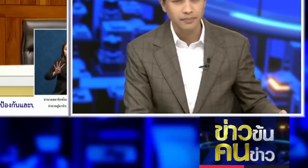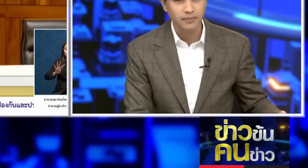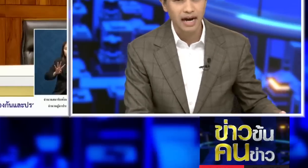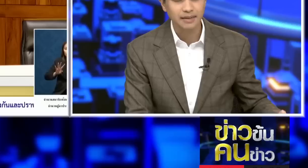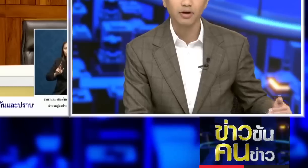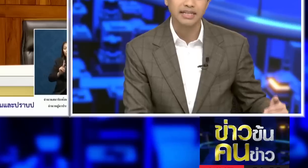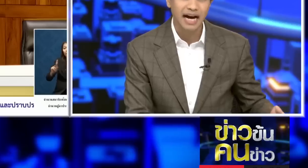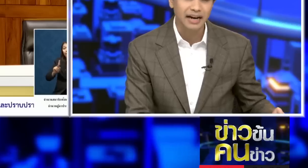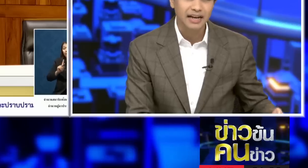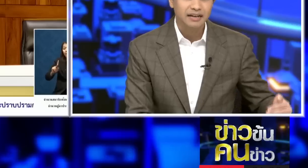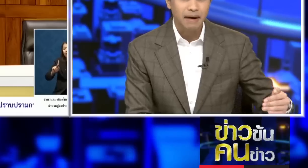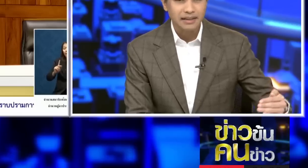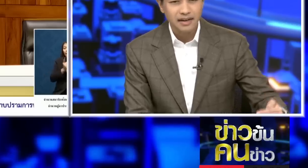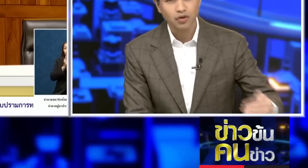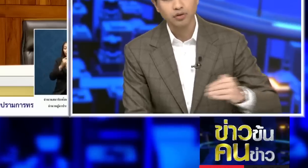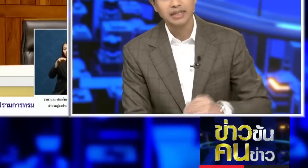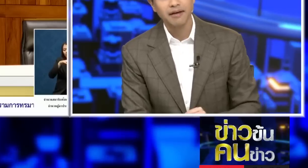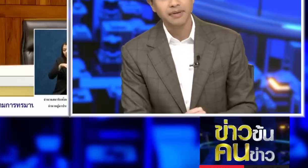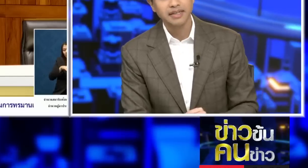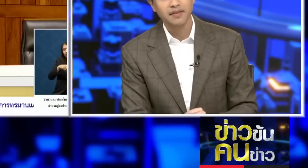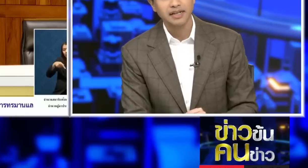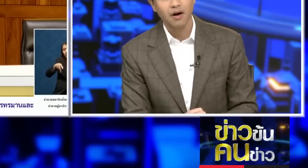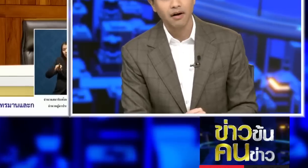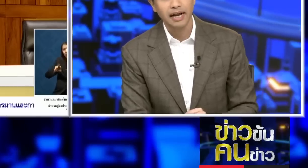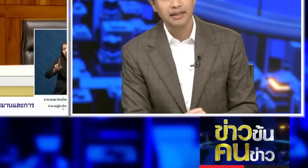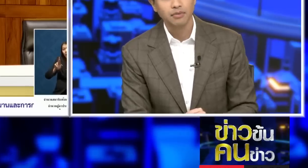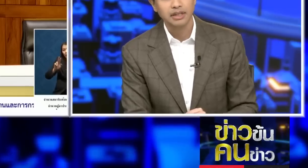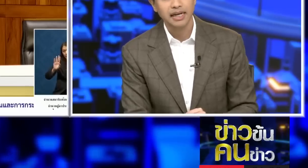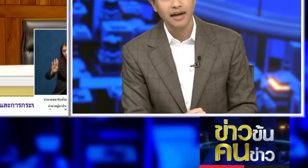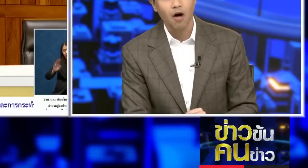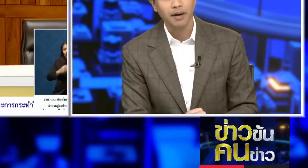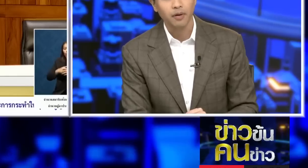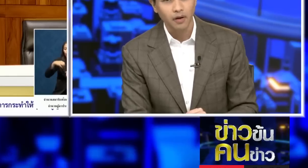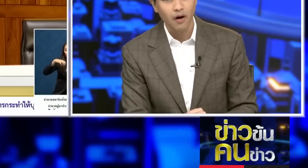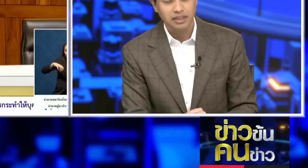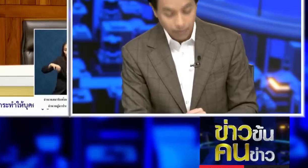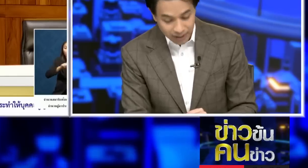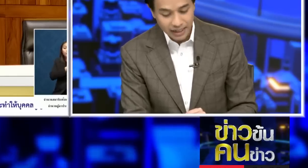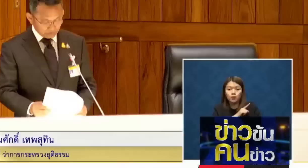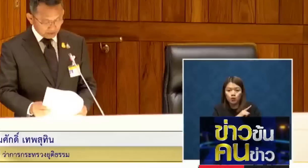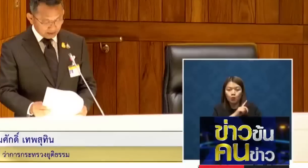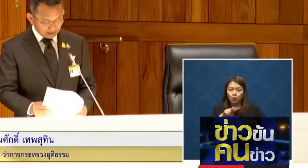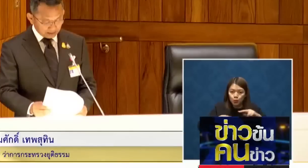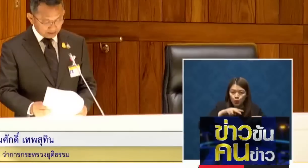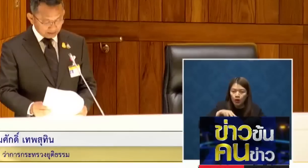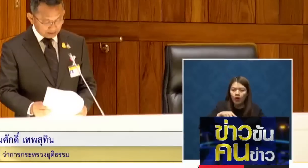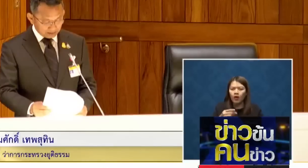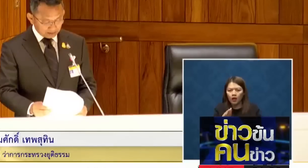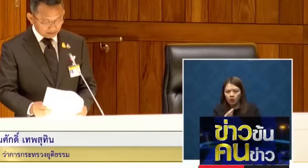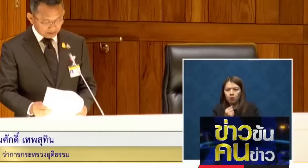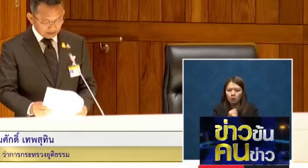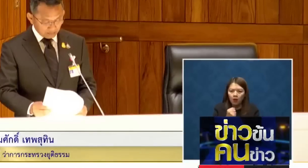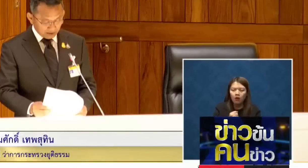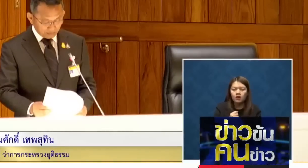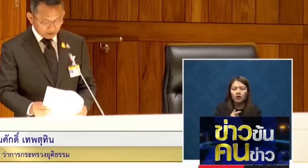มต่อกับสำนักงานตำรวจแห่งชาติมาที่กระทรวงยุติธรรมเพื่อจะเสนอต่อคณะรัฐมนตรีให้ออกเป็นพ.ร.ก.ฉบับนี้เนี่ยนะครับคุณสมศักดิ์ก็บอกว่